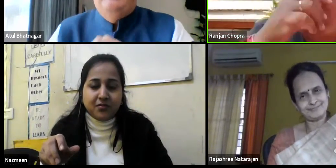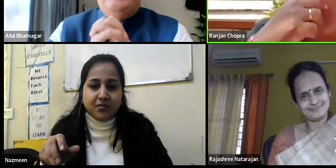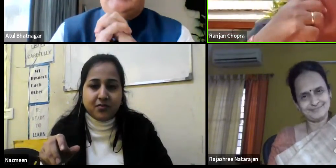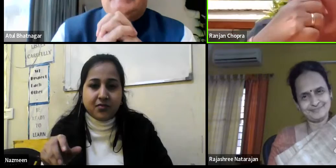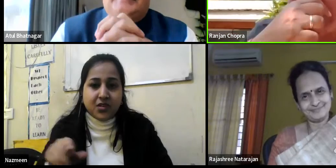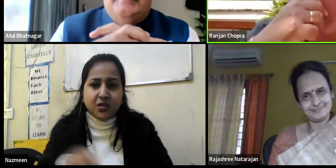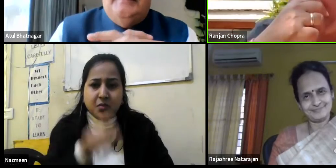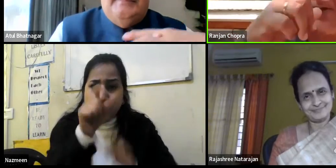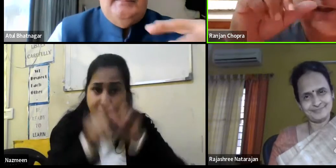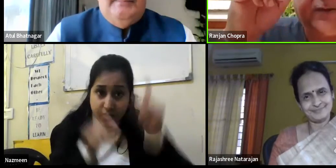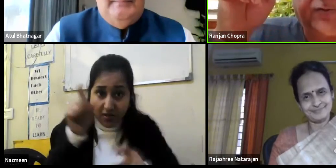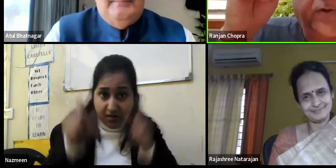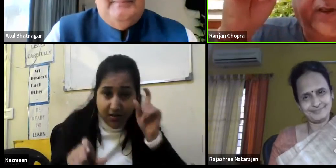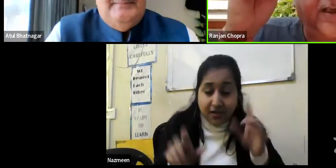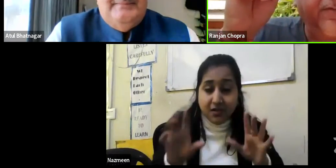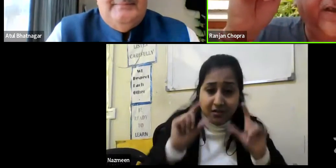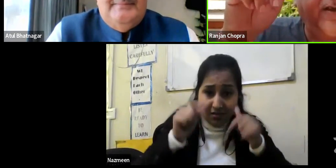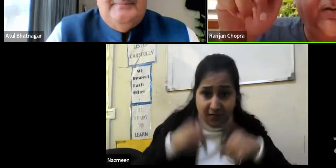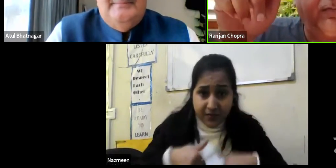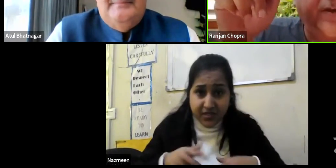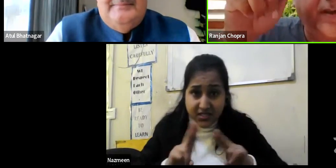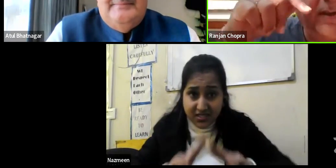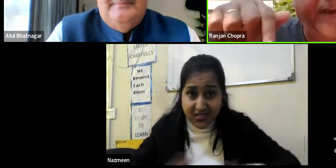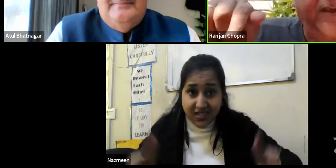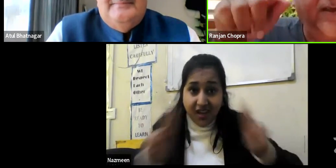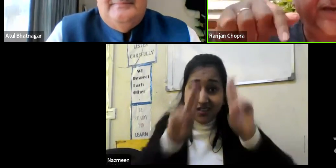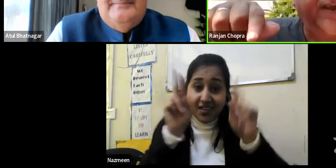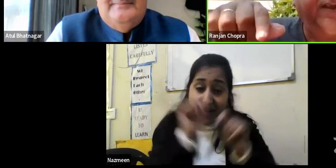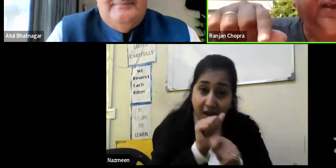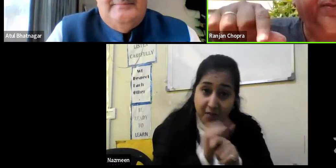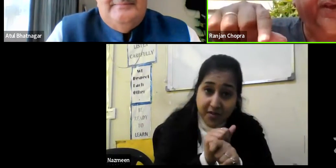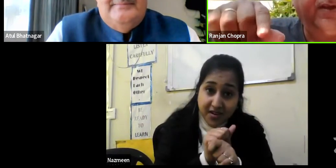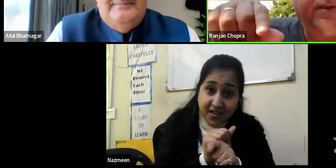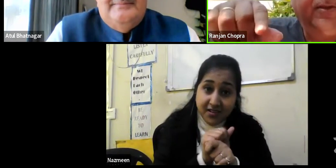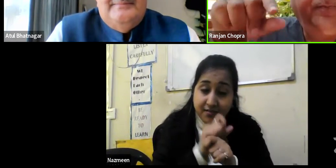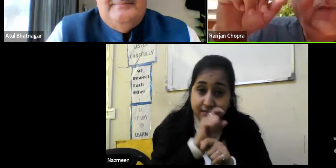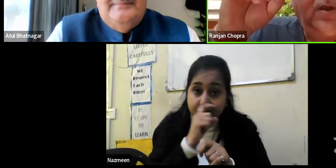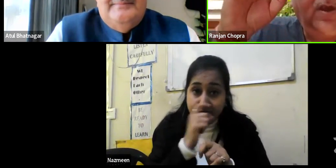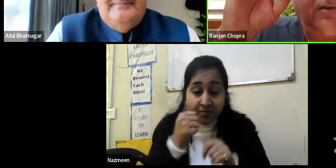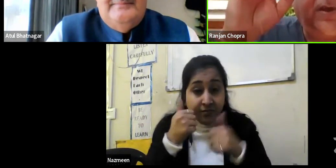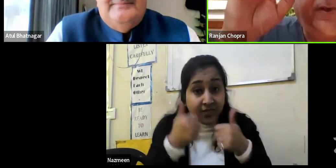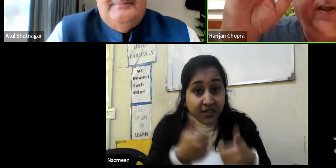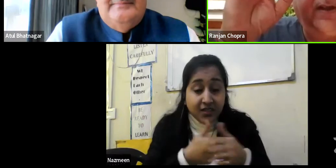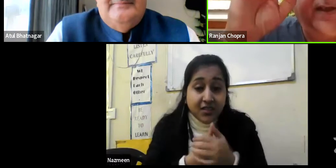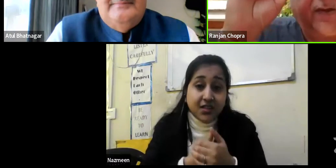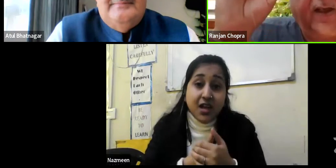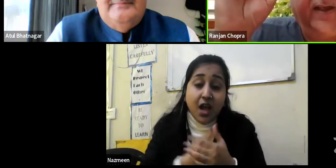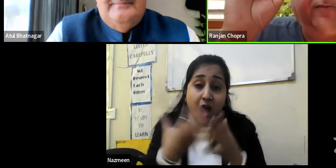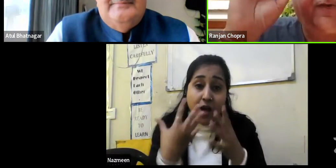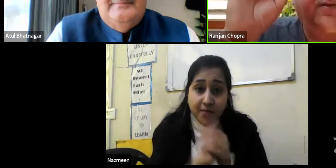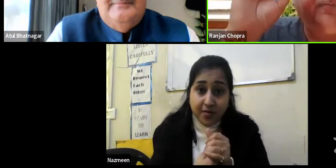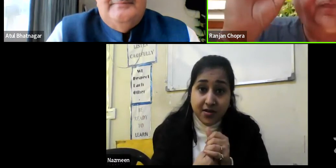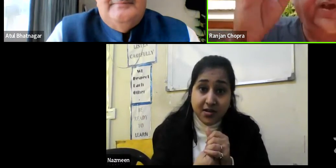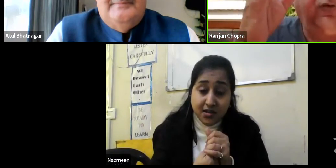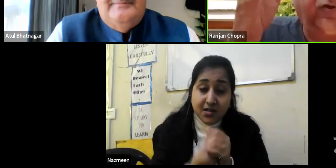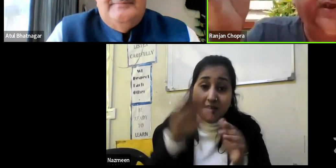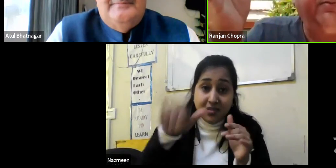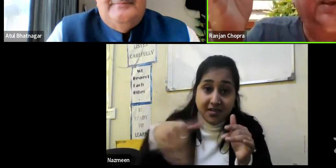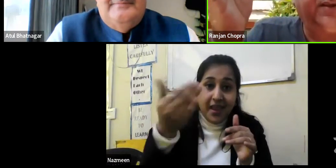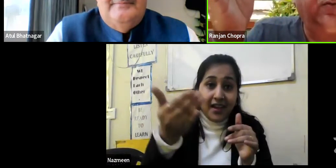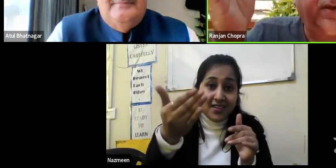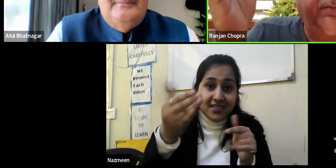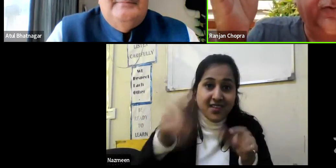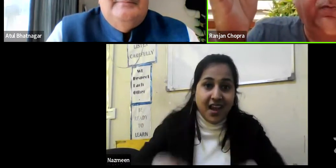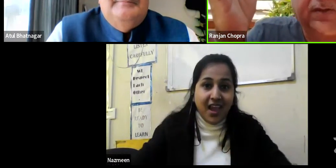लोगों के अंदर जो सार्थक जो ये काम कर रहे हैं, और हम लोग जितने पैनलिस्ट हैं यहाँ पे, हम अपनी नेक्स्ट लाइफ का, कई लोग